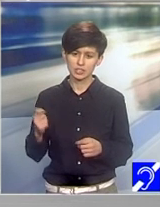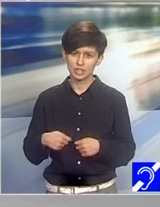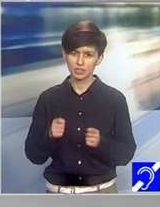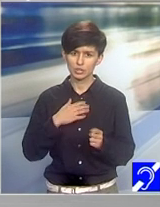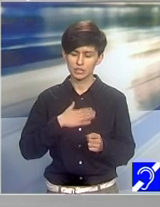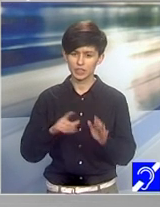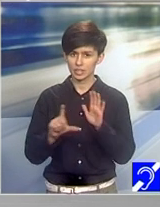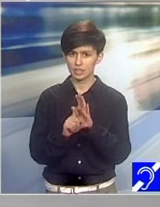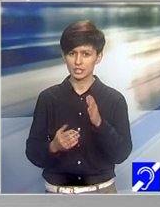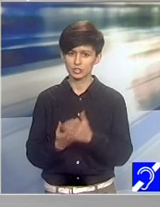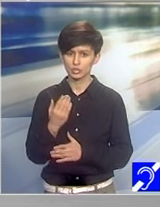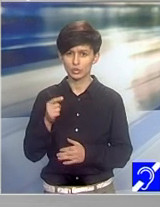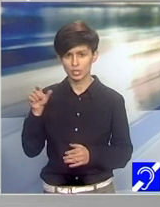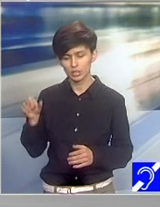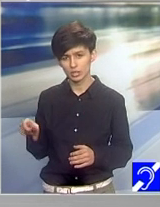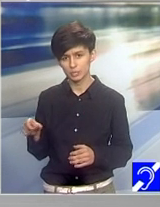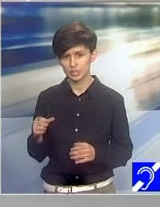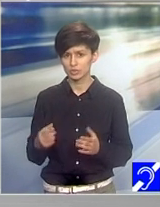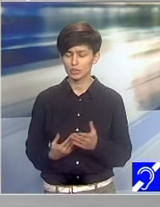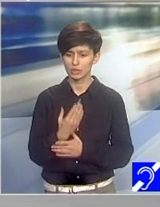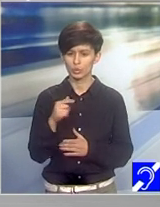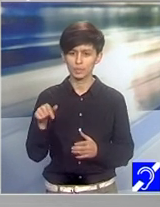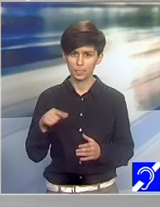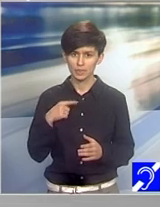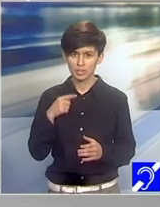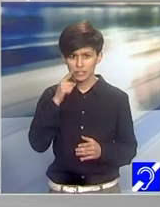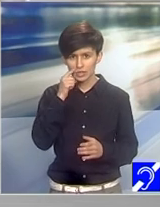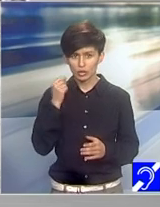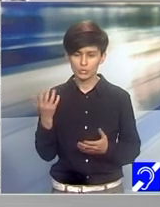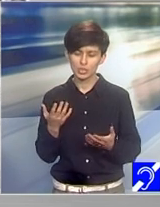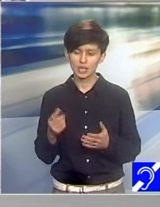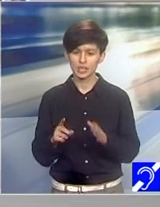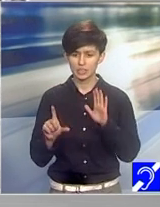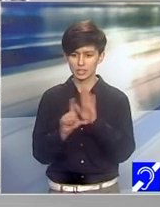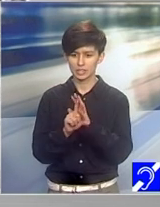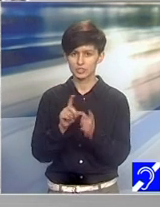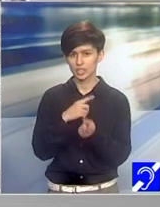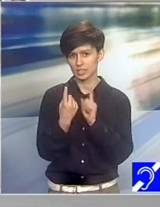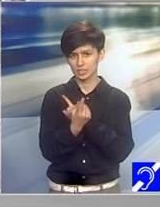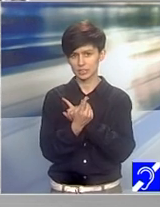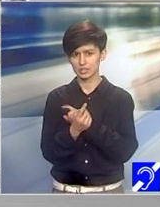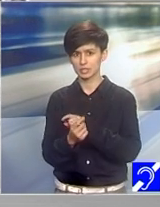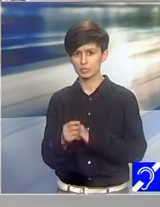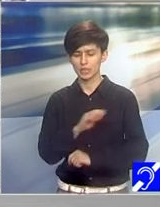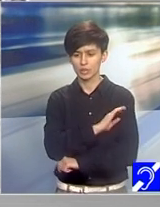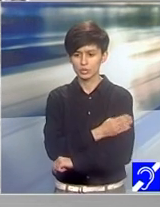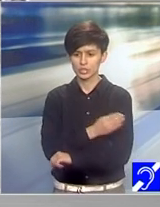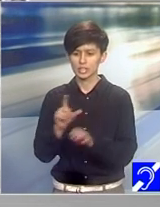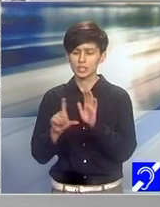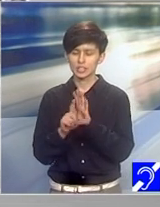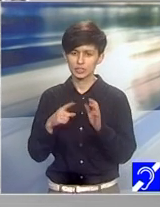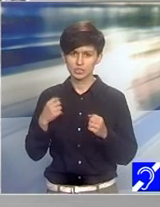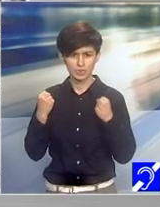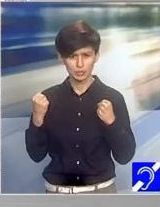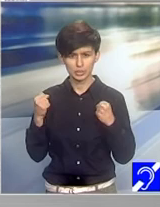noi. Dar omul epocii, fă ca legea să înlocuiască arbitrarul. Fă ca legea să fie tare, iar tu,